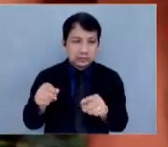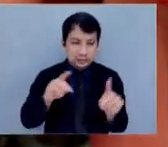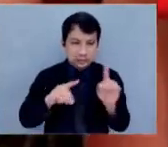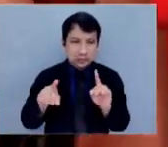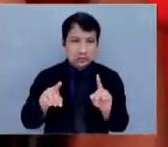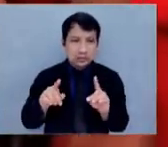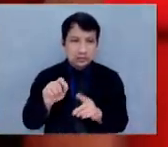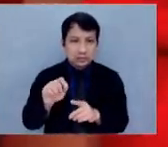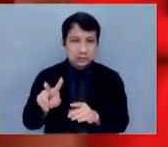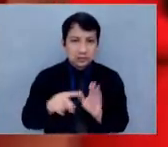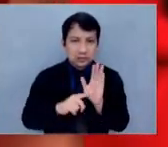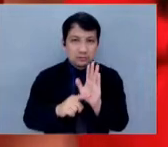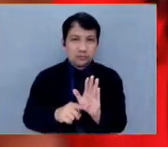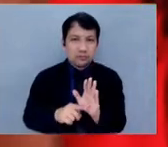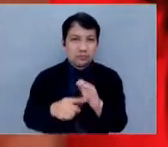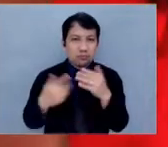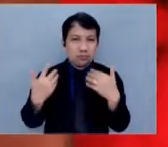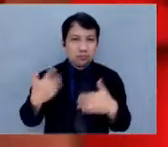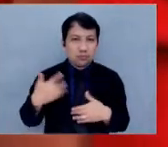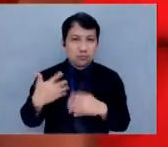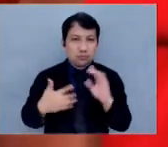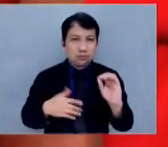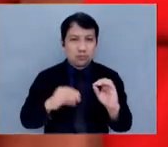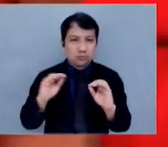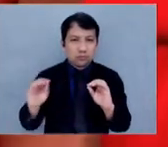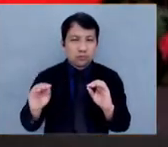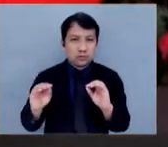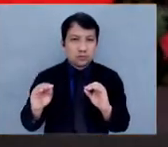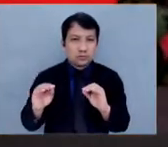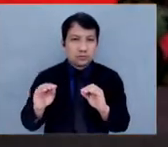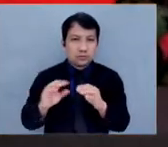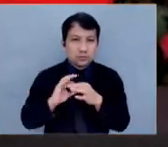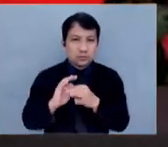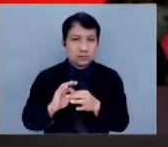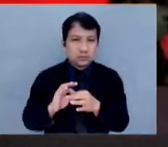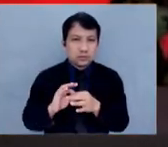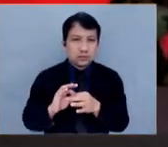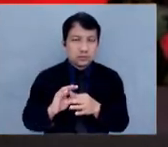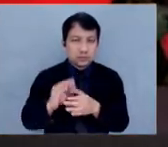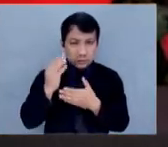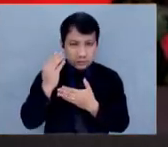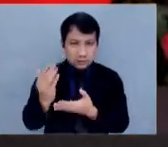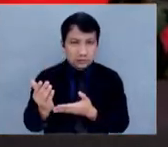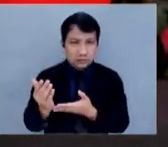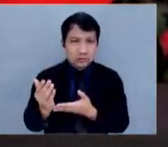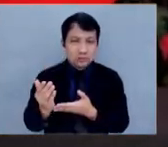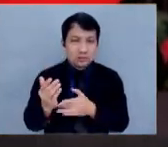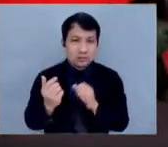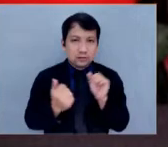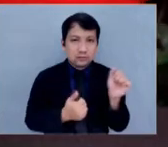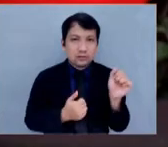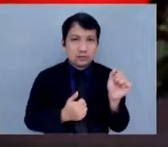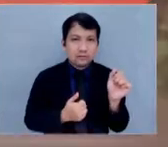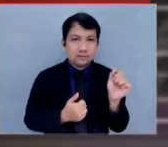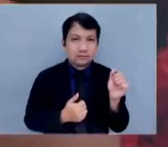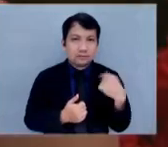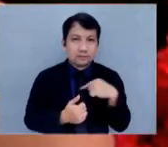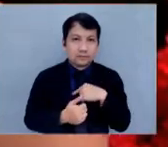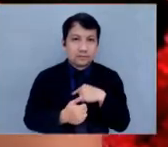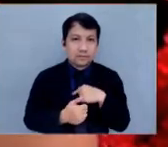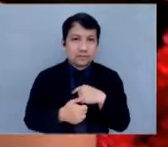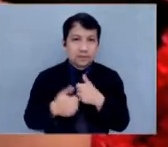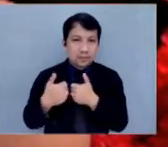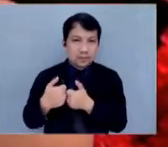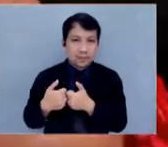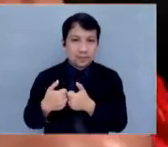Anthony na kahit may kanya-kanya silang off-screen relationships, may matindi pa rin following ang kanilang tandem. Dream